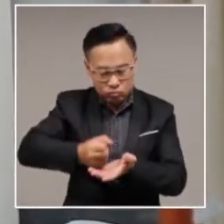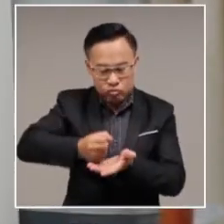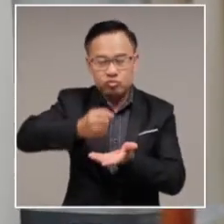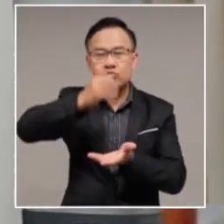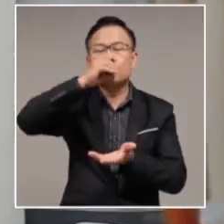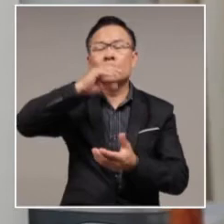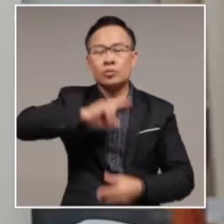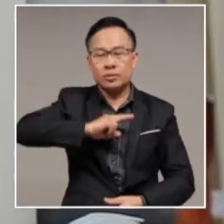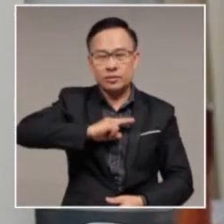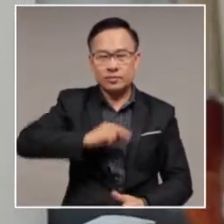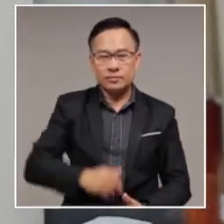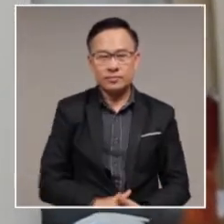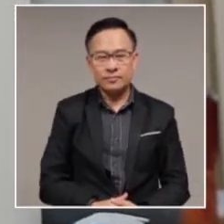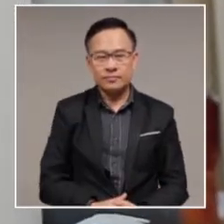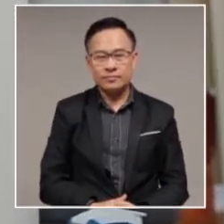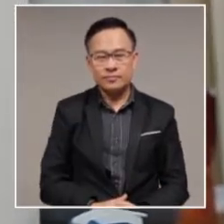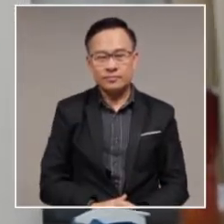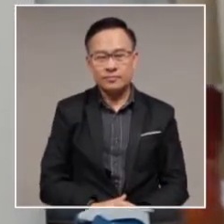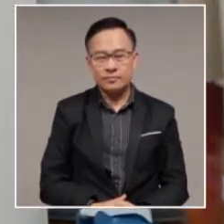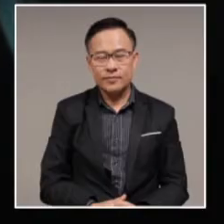พาพี่นุ้ยหยิบแก้วกาแฟขึ้นมาดื่ม